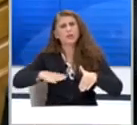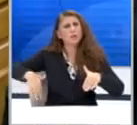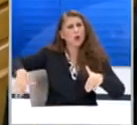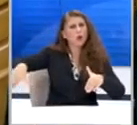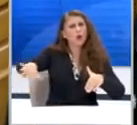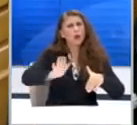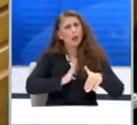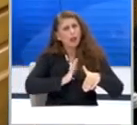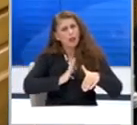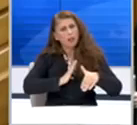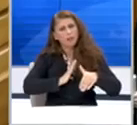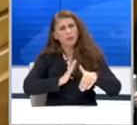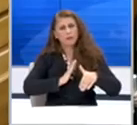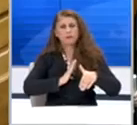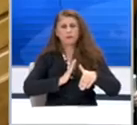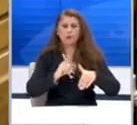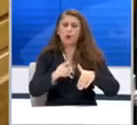ευσεβέση